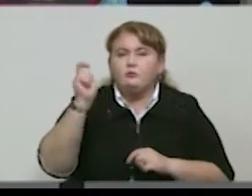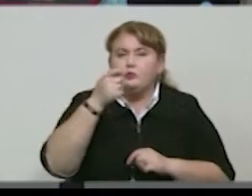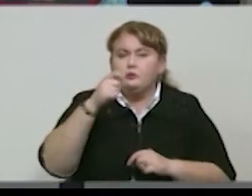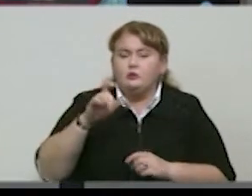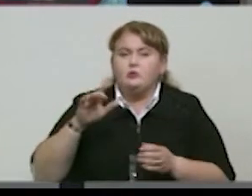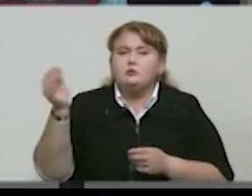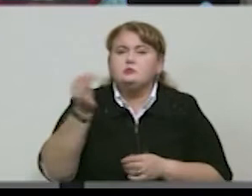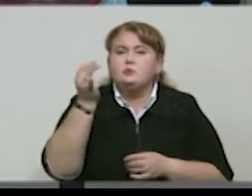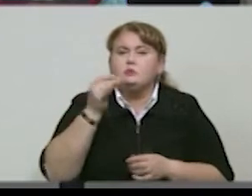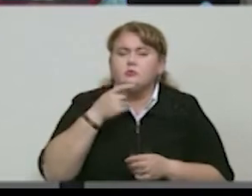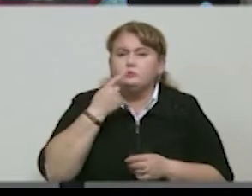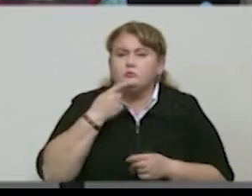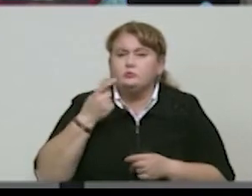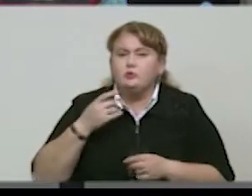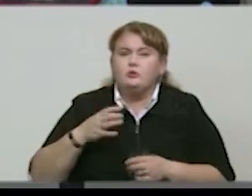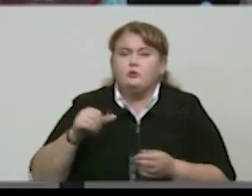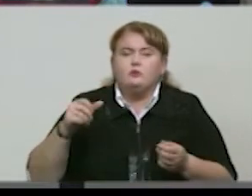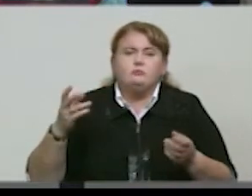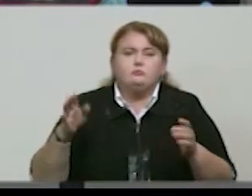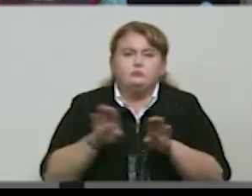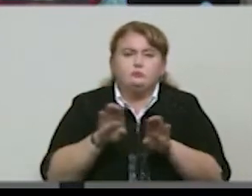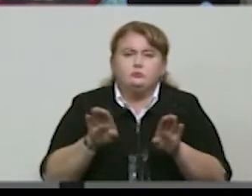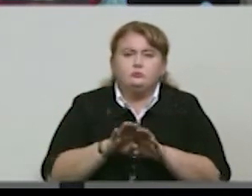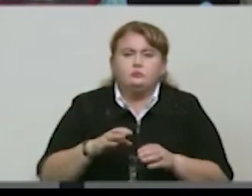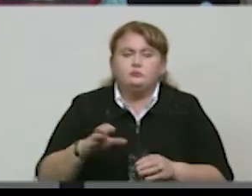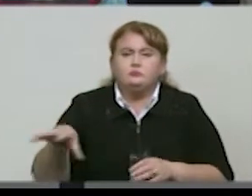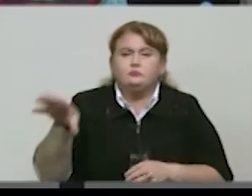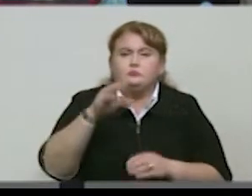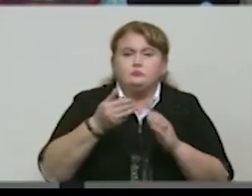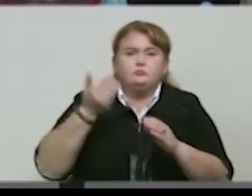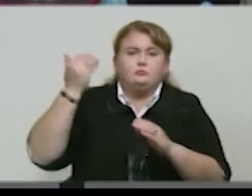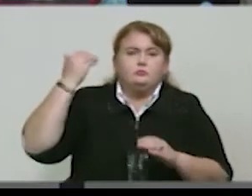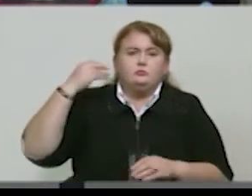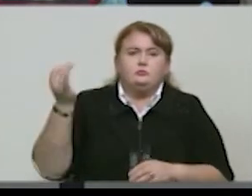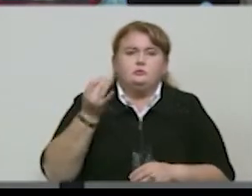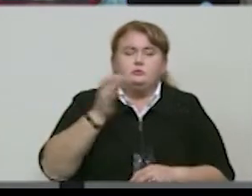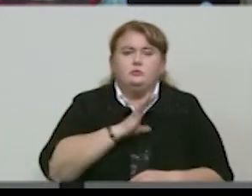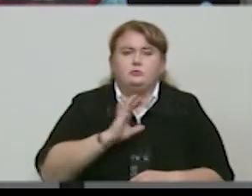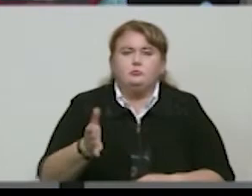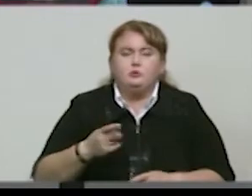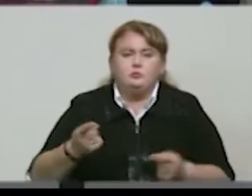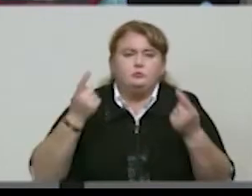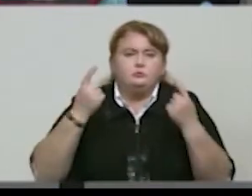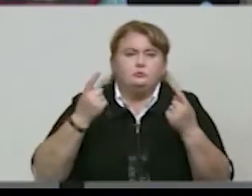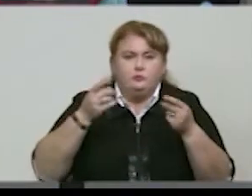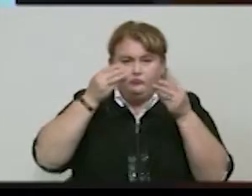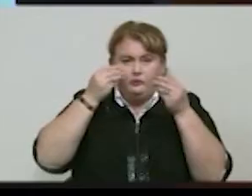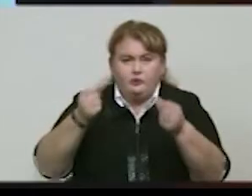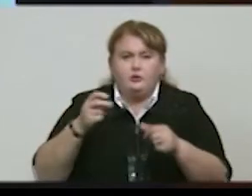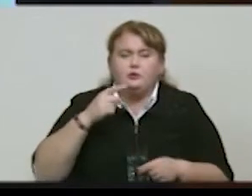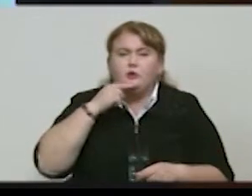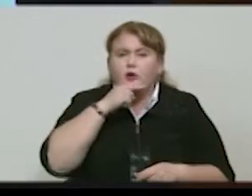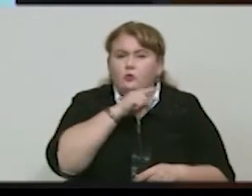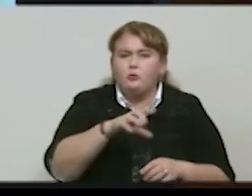историки, не имела себе равных во всей предшествующей истории. Она оказала огромное влияние на